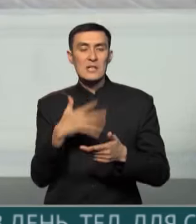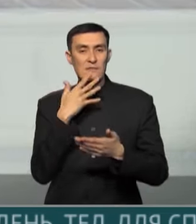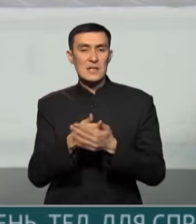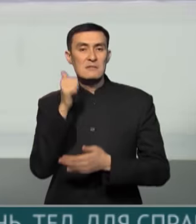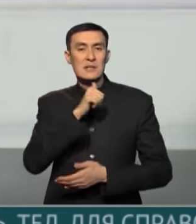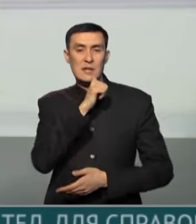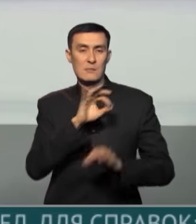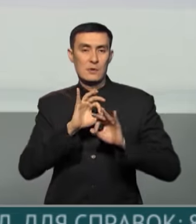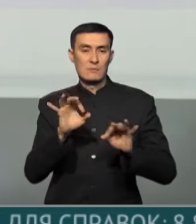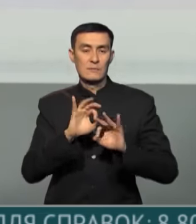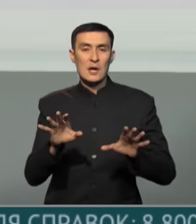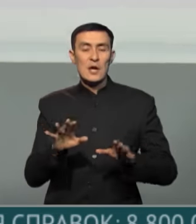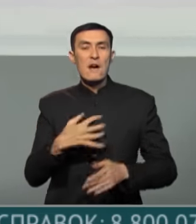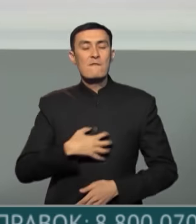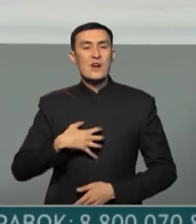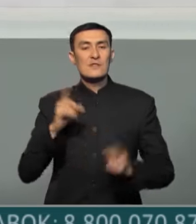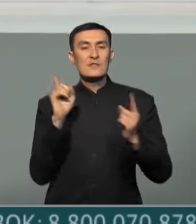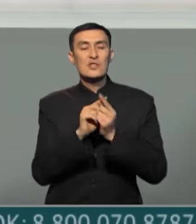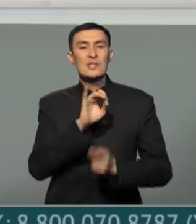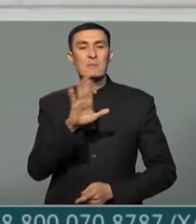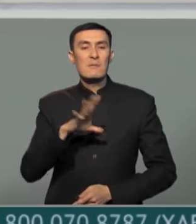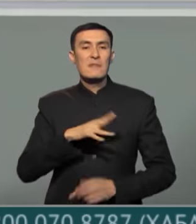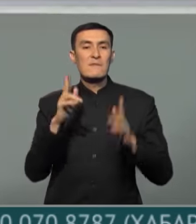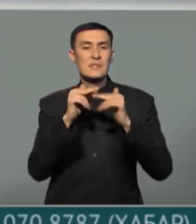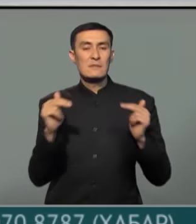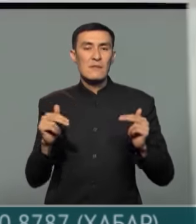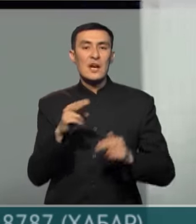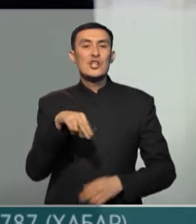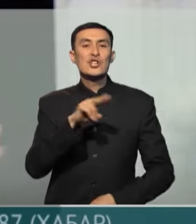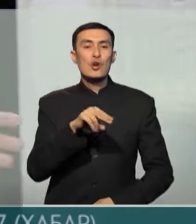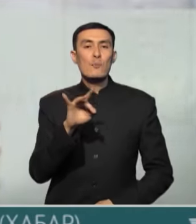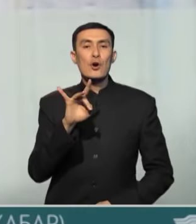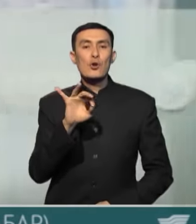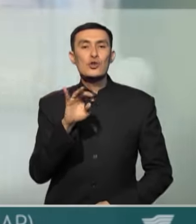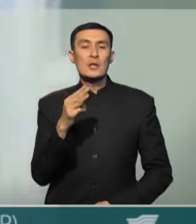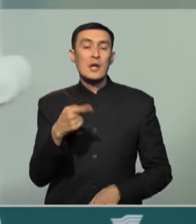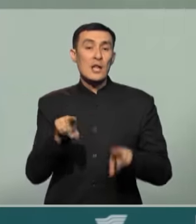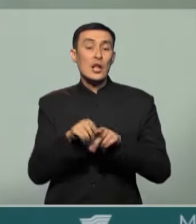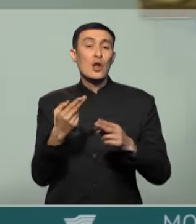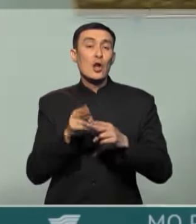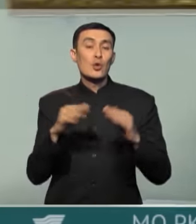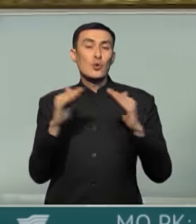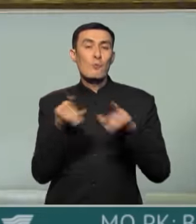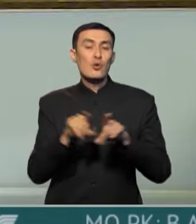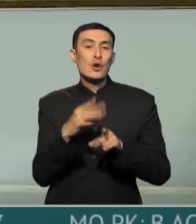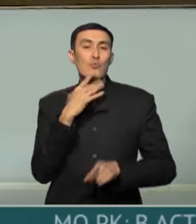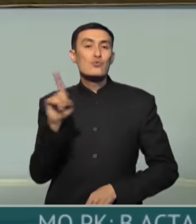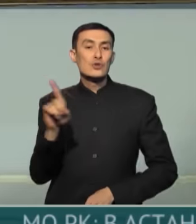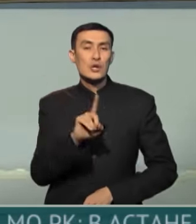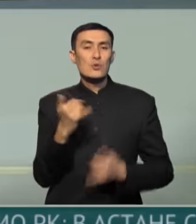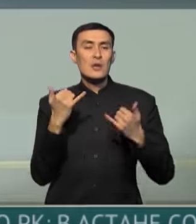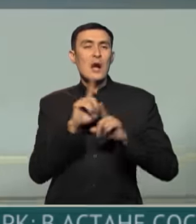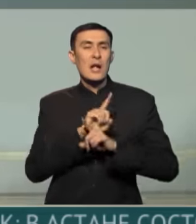секретами. Одну из важных встреч Нурсултан Назарбаев провел в резиденции Джейкоба Ротшильда. Сам дом больше напоминает музей, в нем собраны